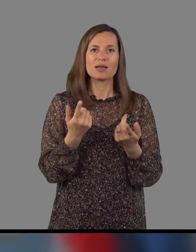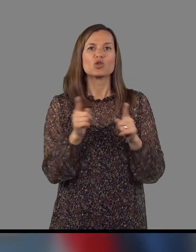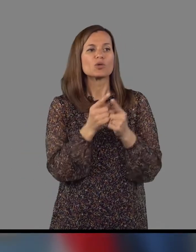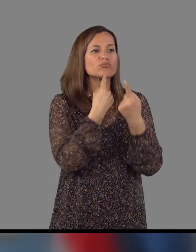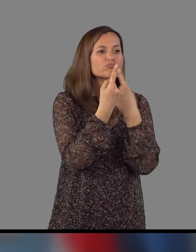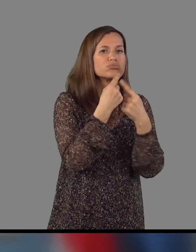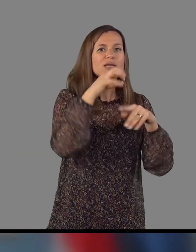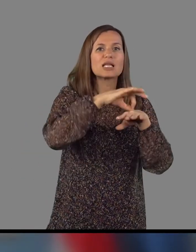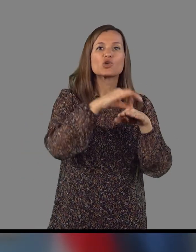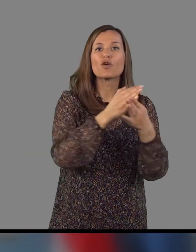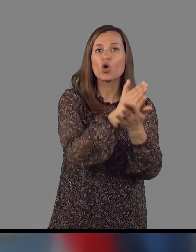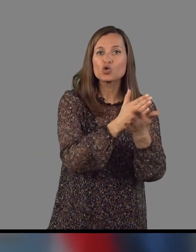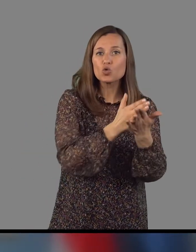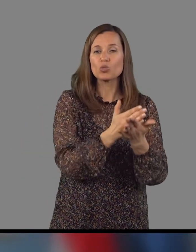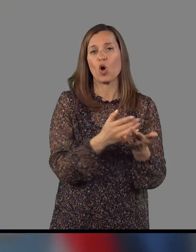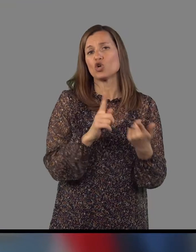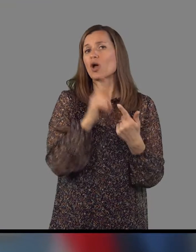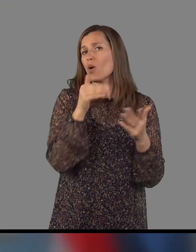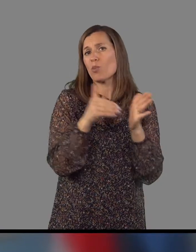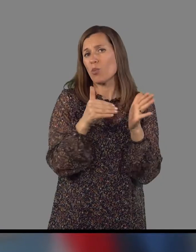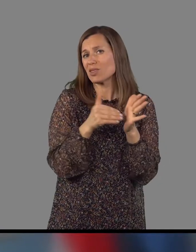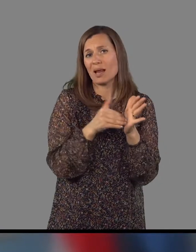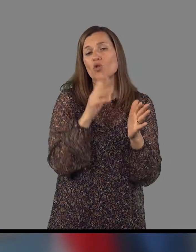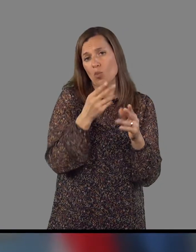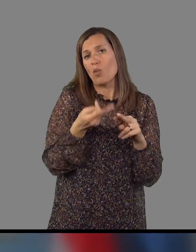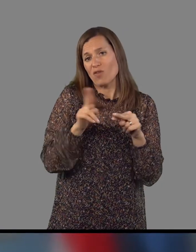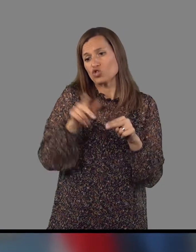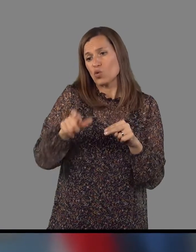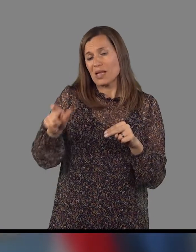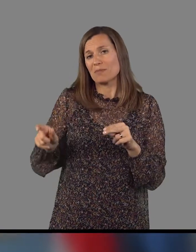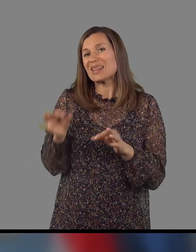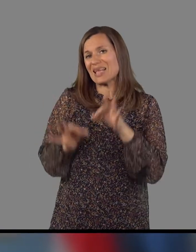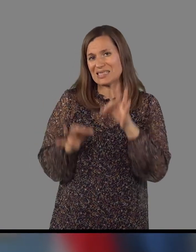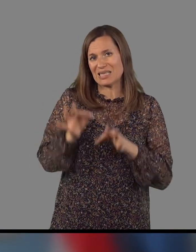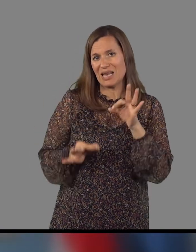bomo, če bo potrebno, tudi malo več oseb testirali.